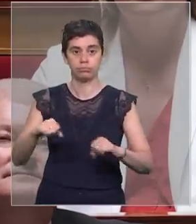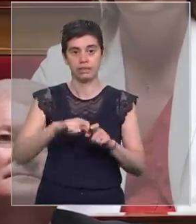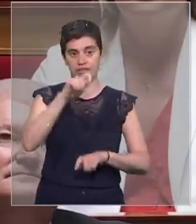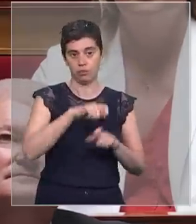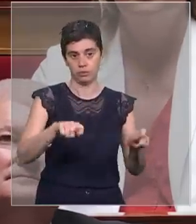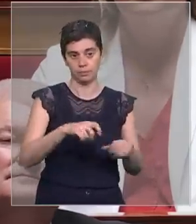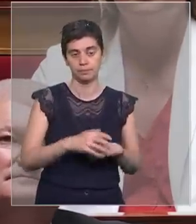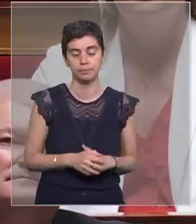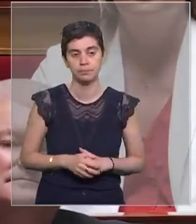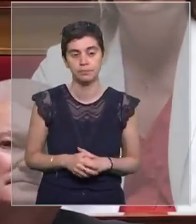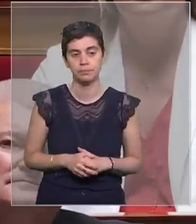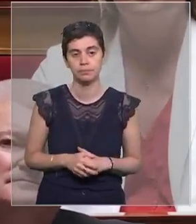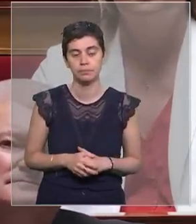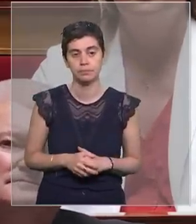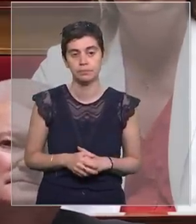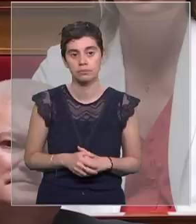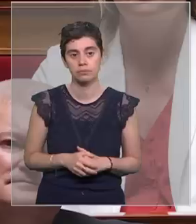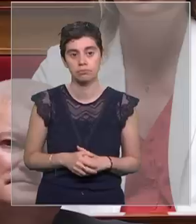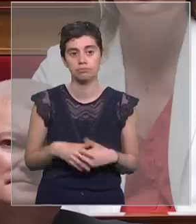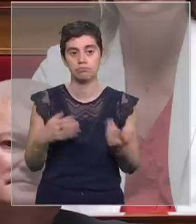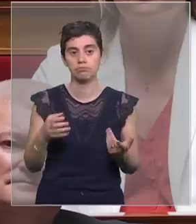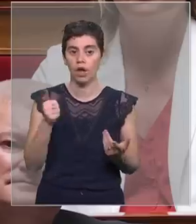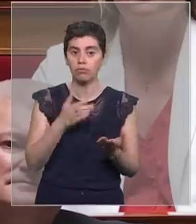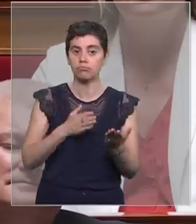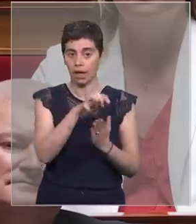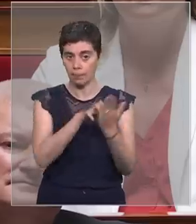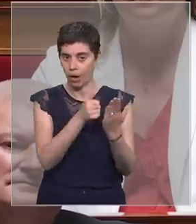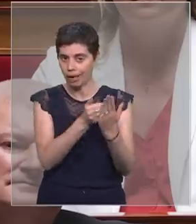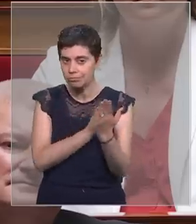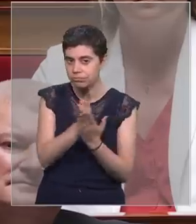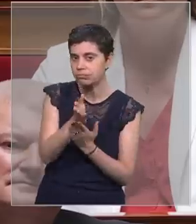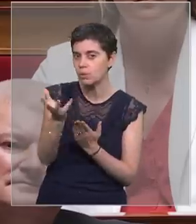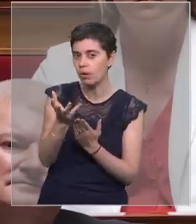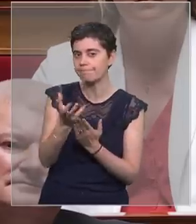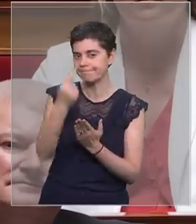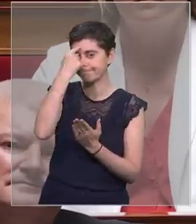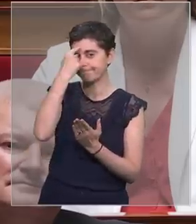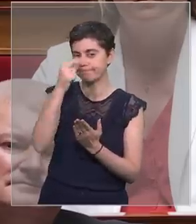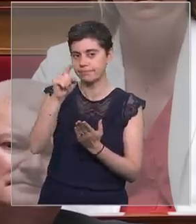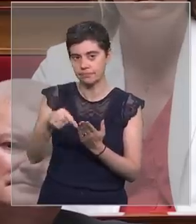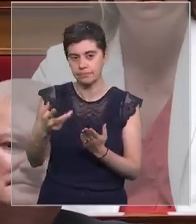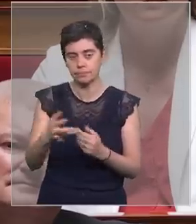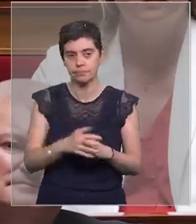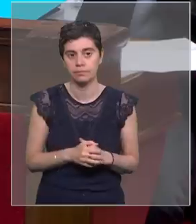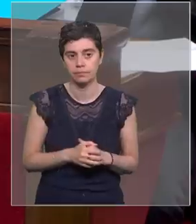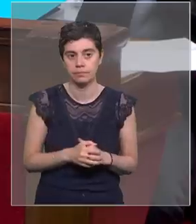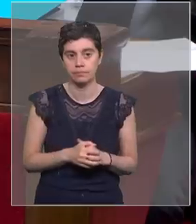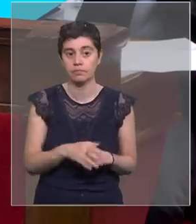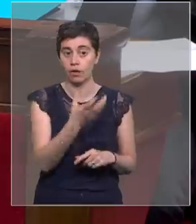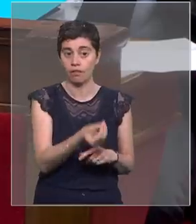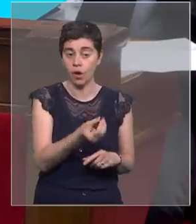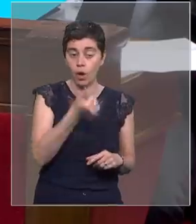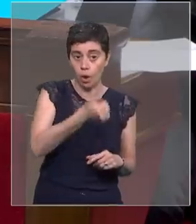évaluations. Si je ne devais retenir qu'un axe de ce rapport, ce serait celui d'une meilleure connaissance par les